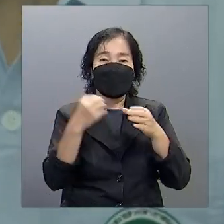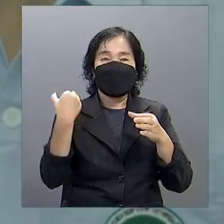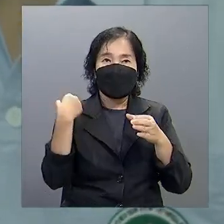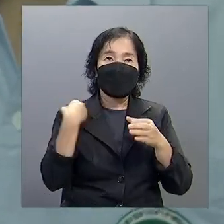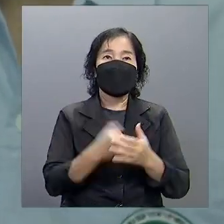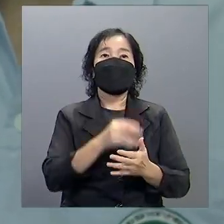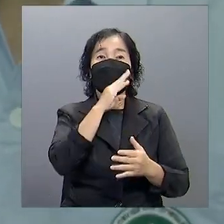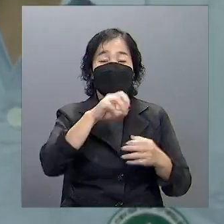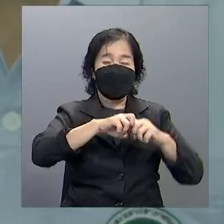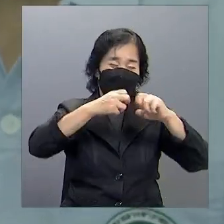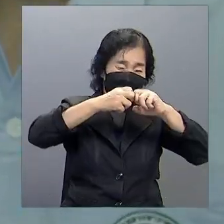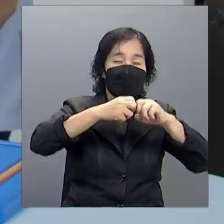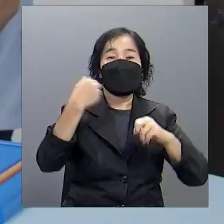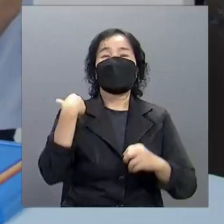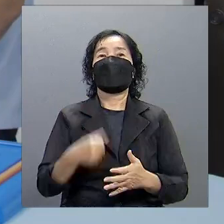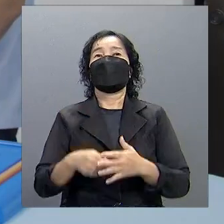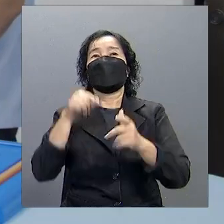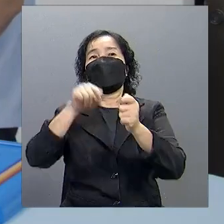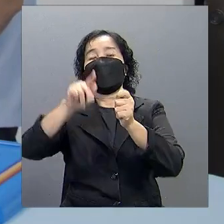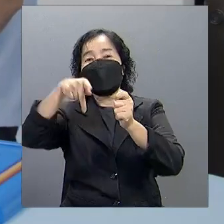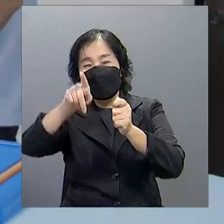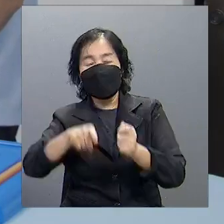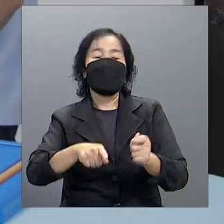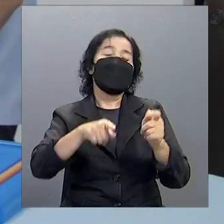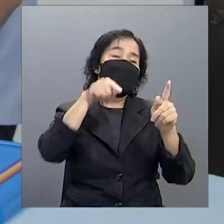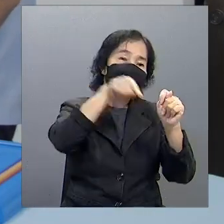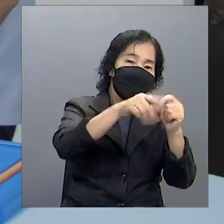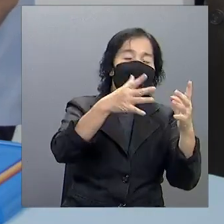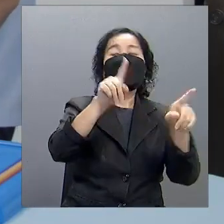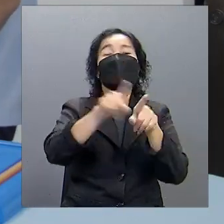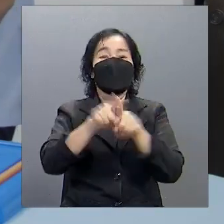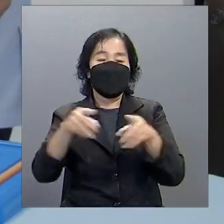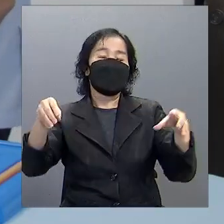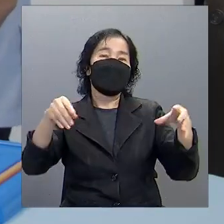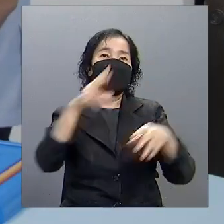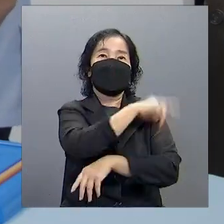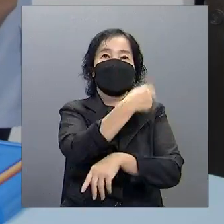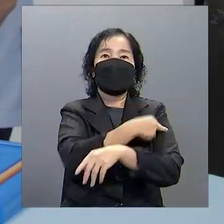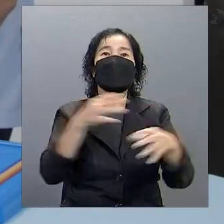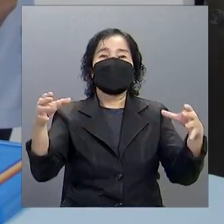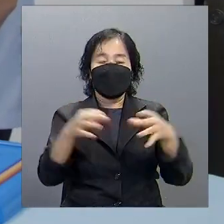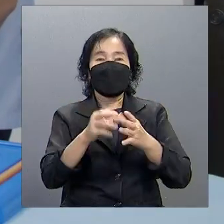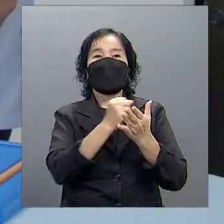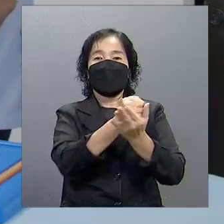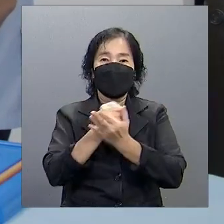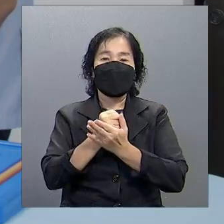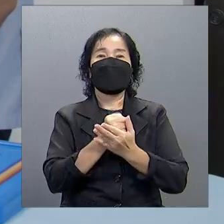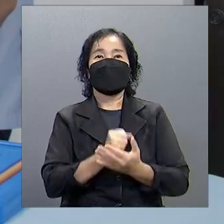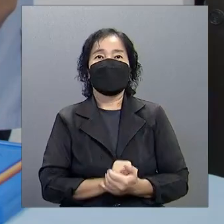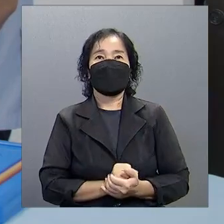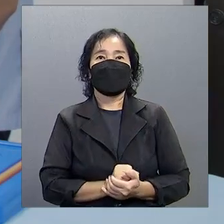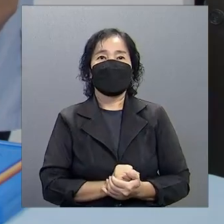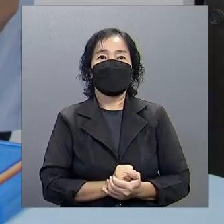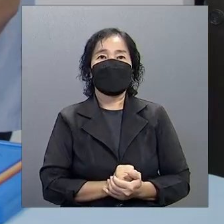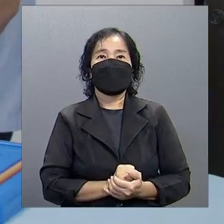าบาลป่าตองมาร่วมด้วยเป็นไง คือถ้าเกิดว่าเรื่องเคสถ้ายิ่งไปกันใหญ่ก็จะมีคนเข้ามาช่วยเยอะ ใช่ครับ นะครับคิดเล่นๆมาสมมติว่า